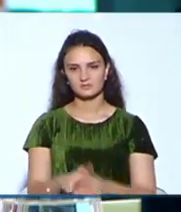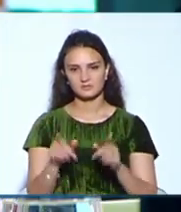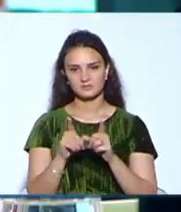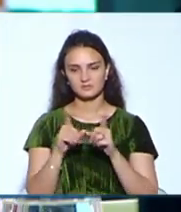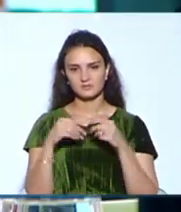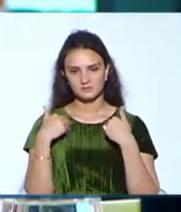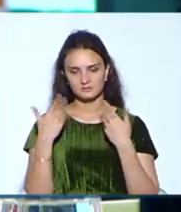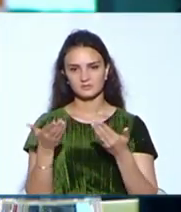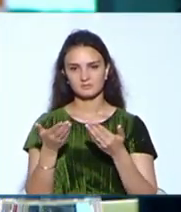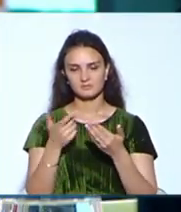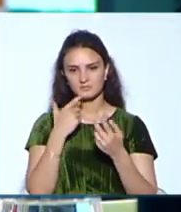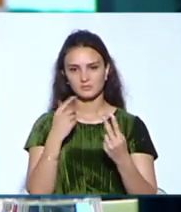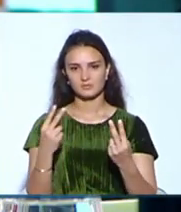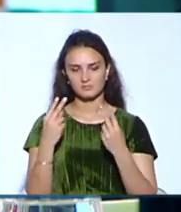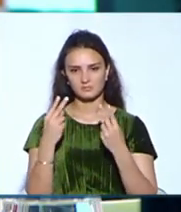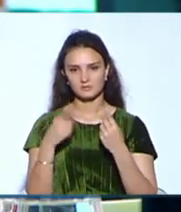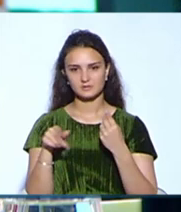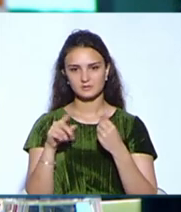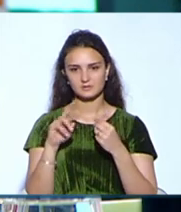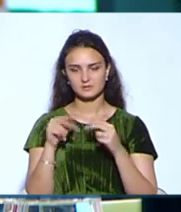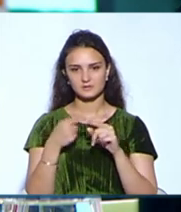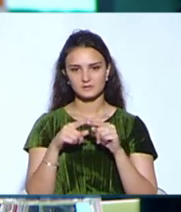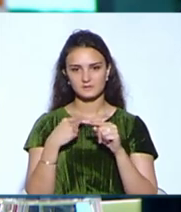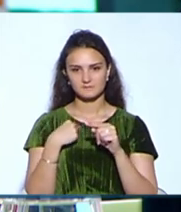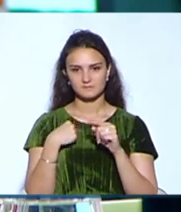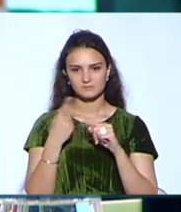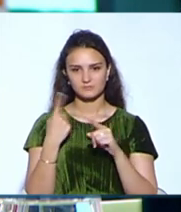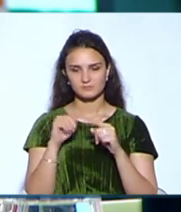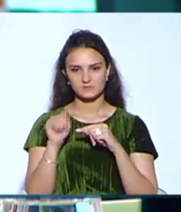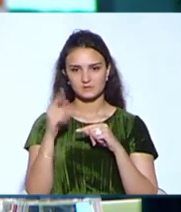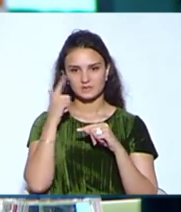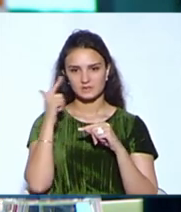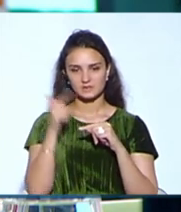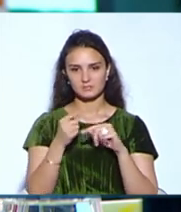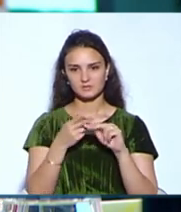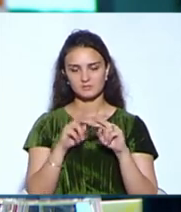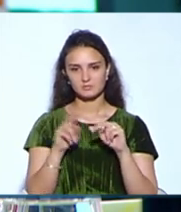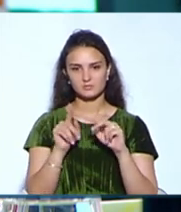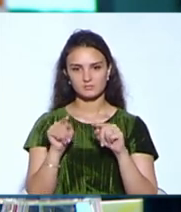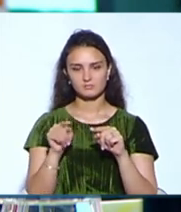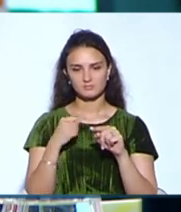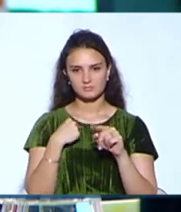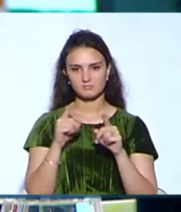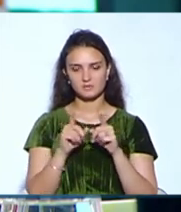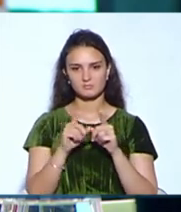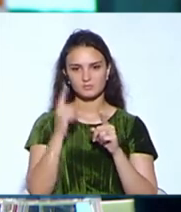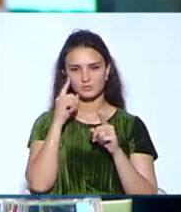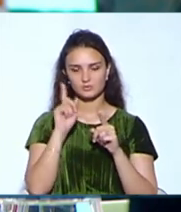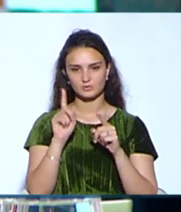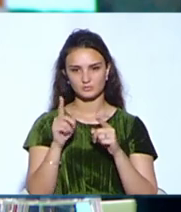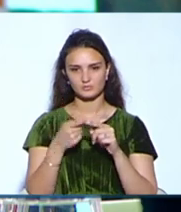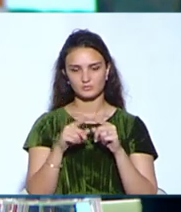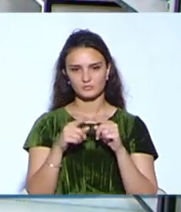გილოცავთ ნათია და ვულოცავთ მაყურებელს და ჩვენ დაუბრუნდეთ განათლებას, იმიტომ რომ მე მაინც მგონია, რომ